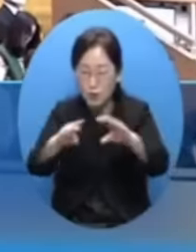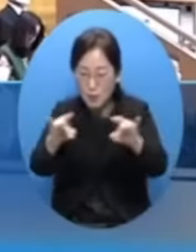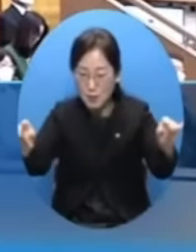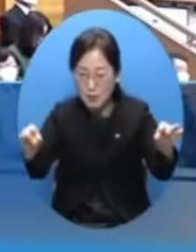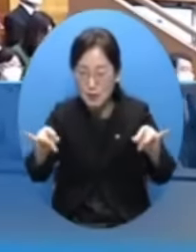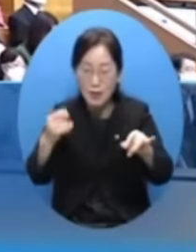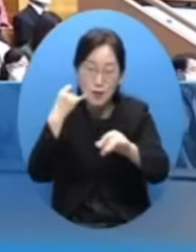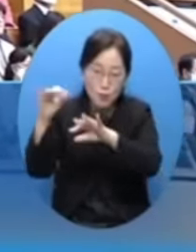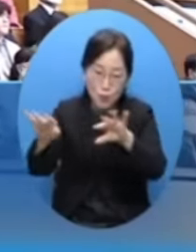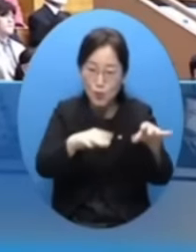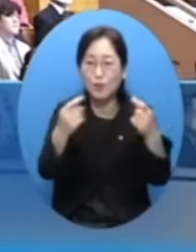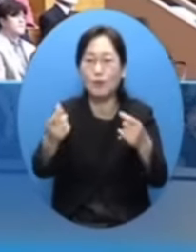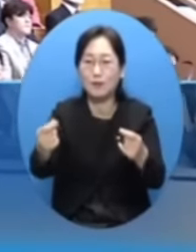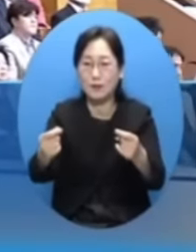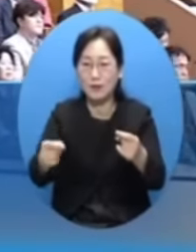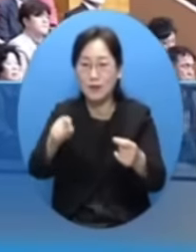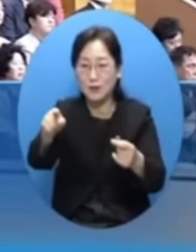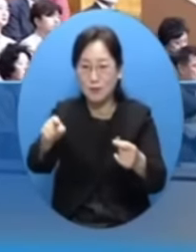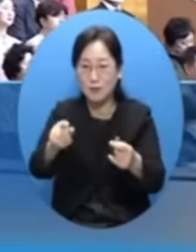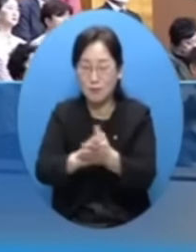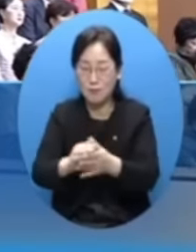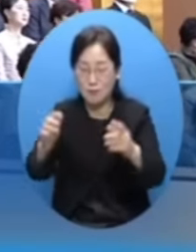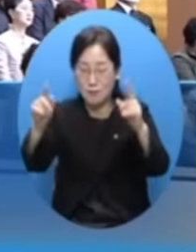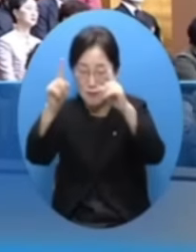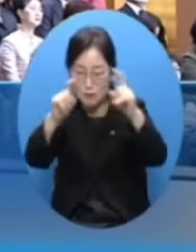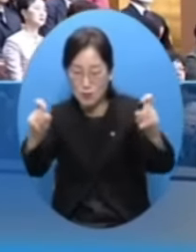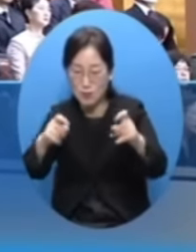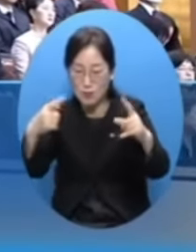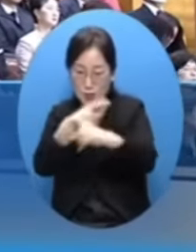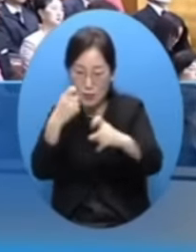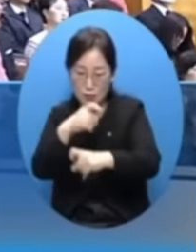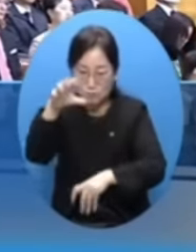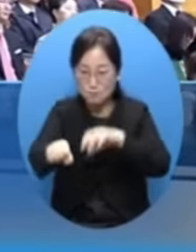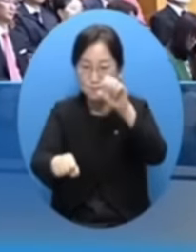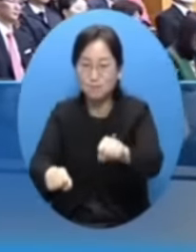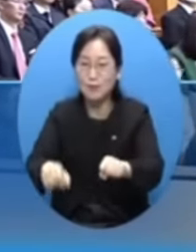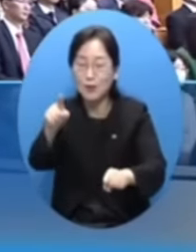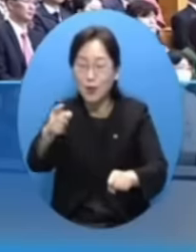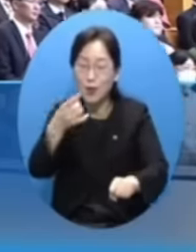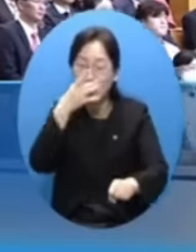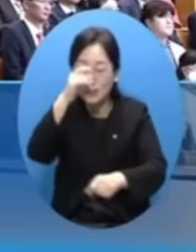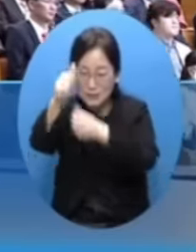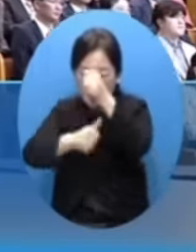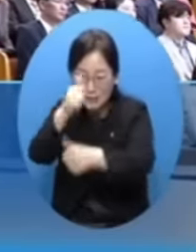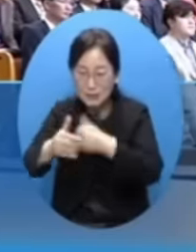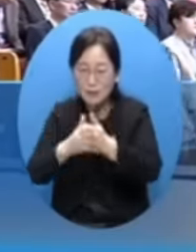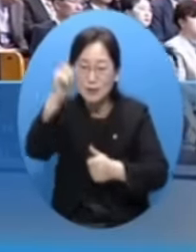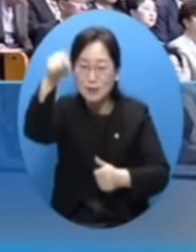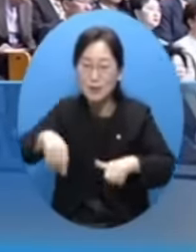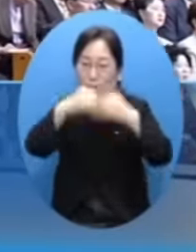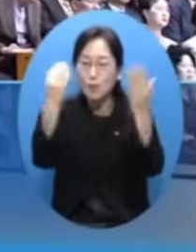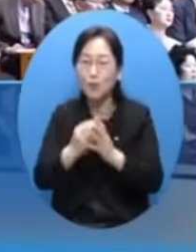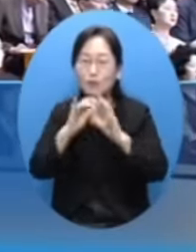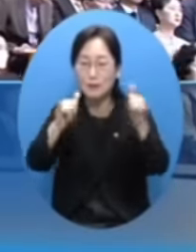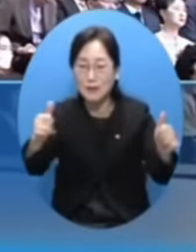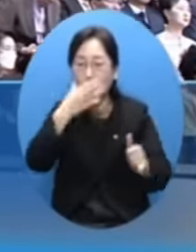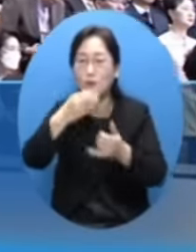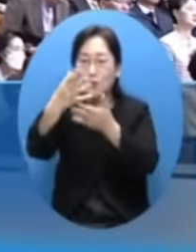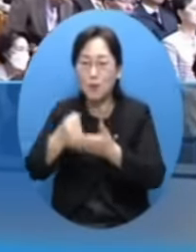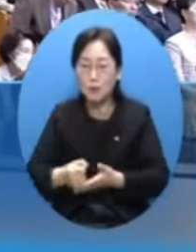하리니 내 씨가 그 대적의 성문을 차지하리라. 또 내 씨로 말미암아 천하 만민이 복을 받으리니 이는 내가 나의